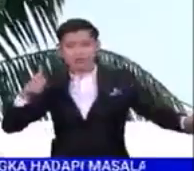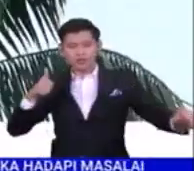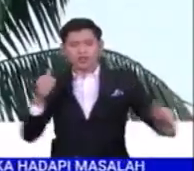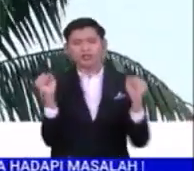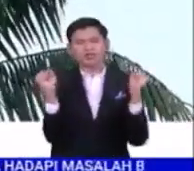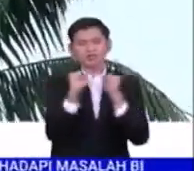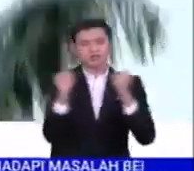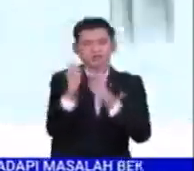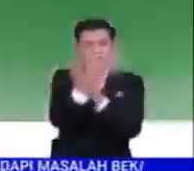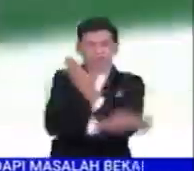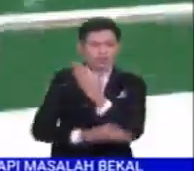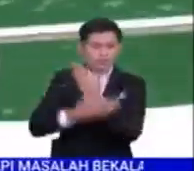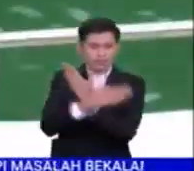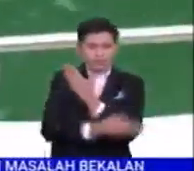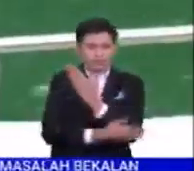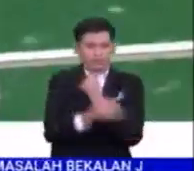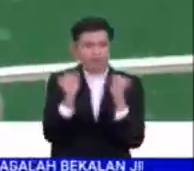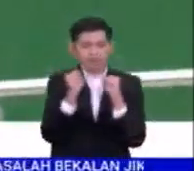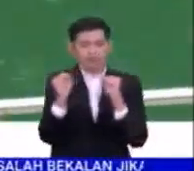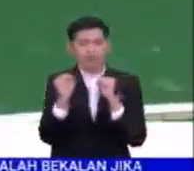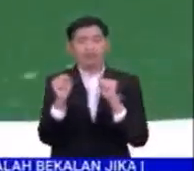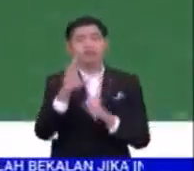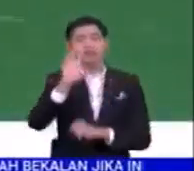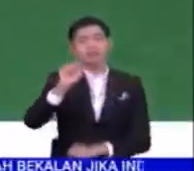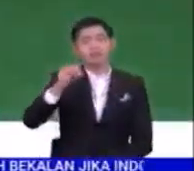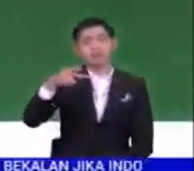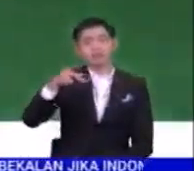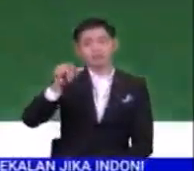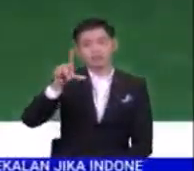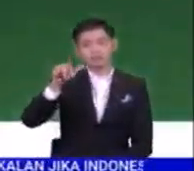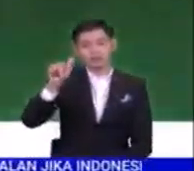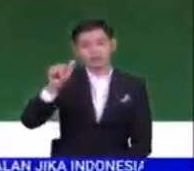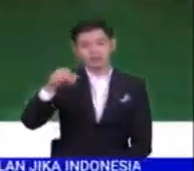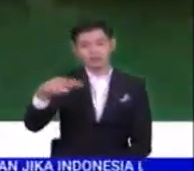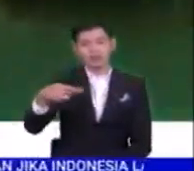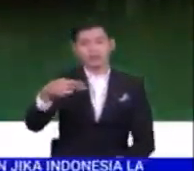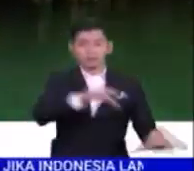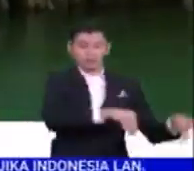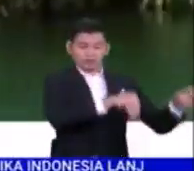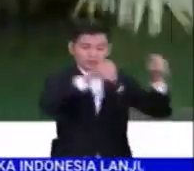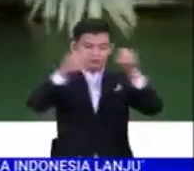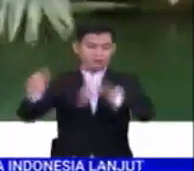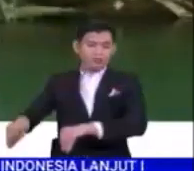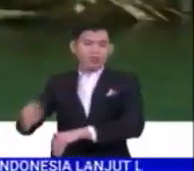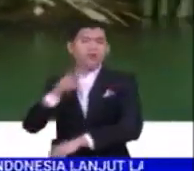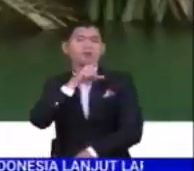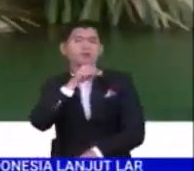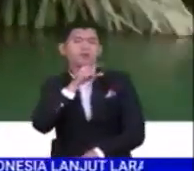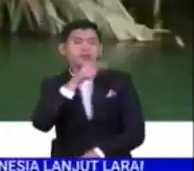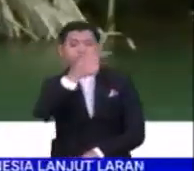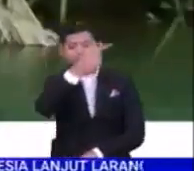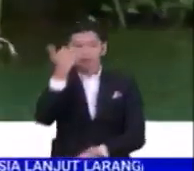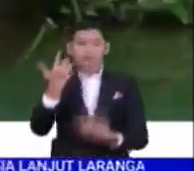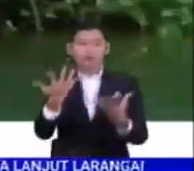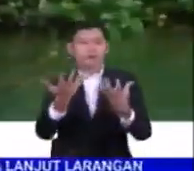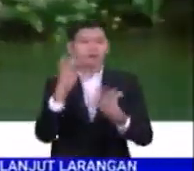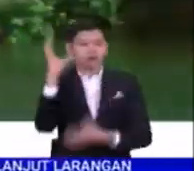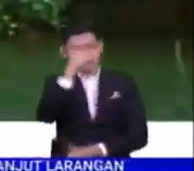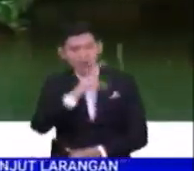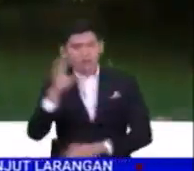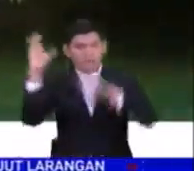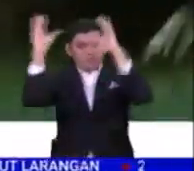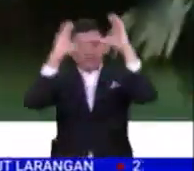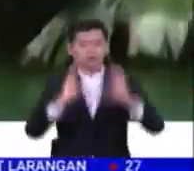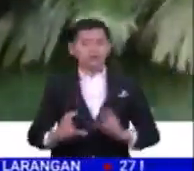negara-negara tersebut. Pencerap burung Syakira Mubarak berkata, penghijrahan burung ke sini disebabkan mahu mencari cuaca